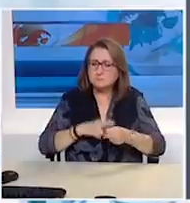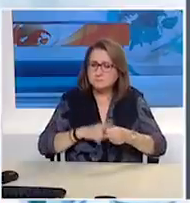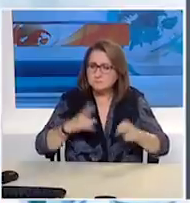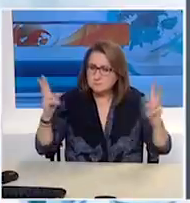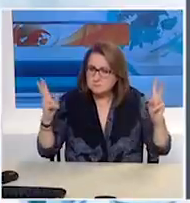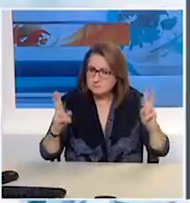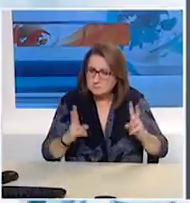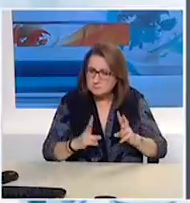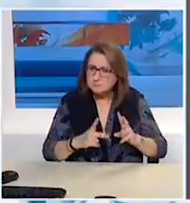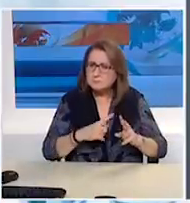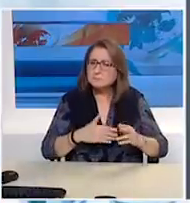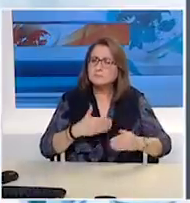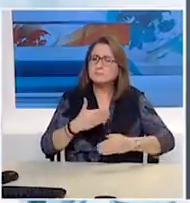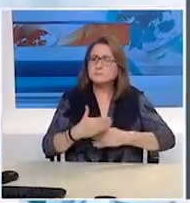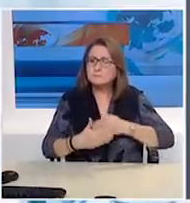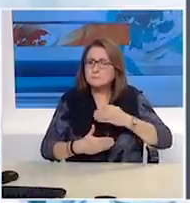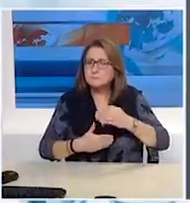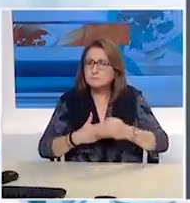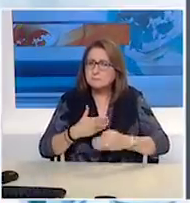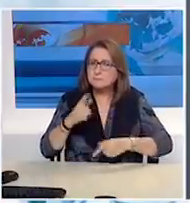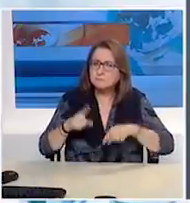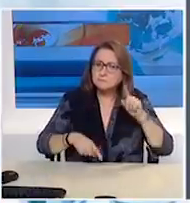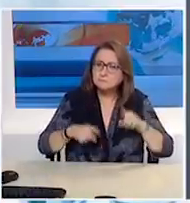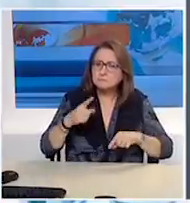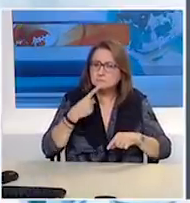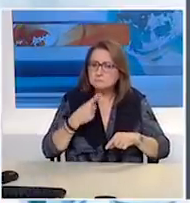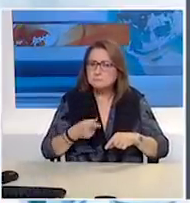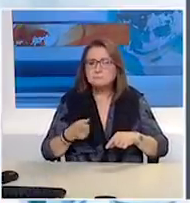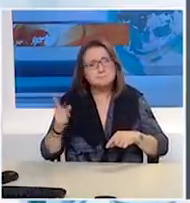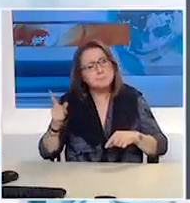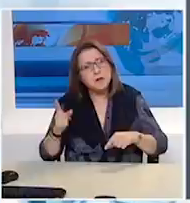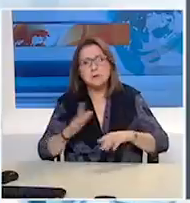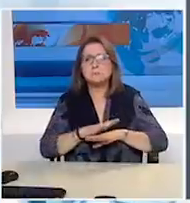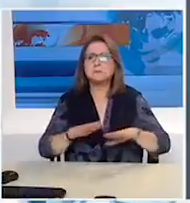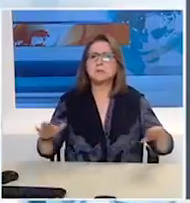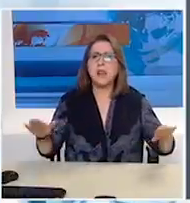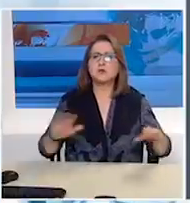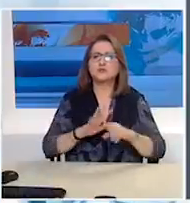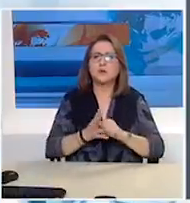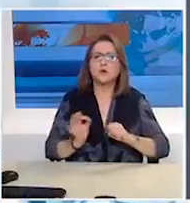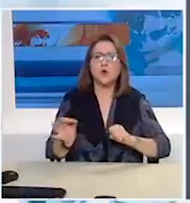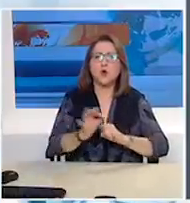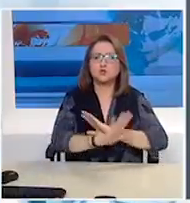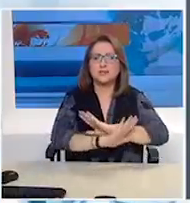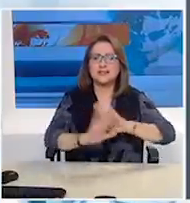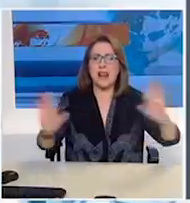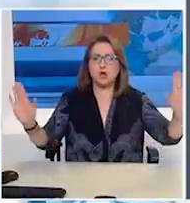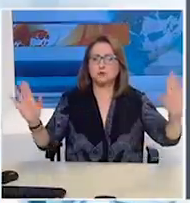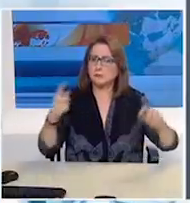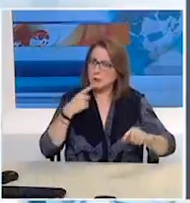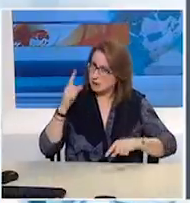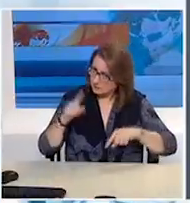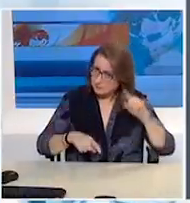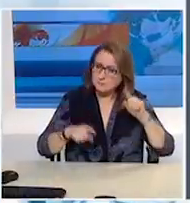και για άλλοτε άλλους λόγους μπορεί να ακούσουμε και τέτοιες ανακοινώσεις ότι τέλειωσε η πανδημία ή